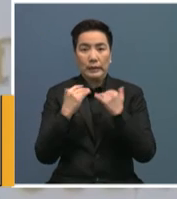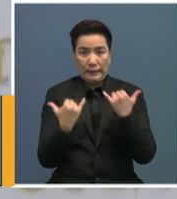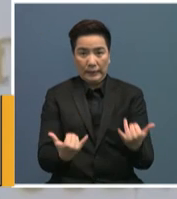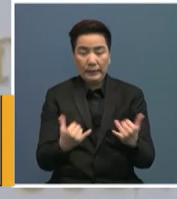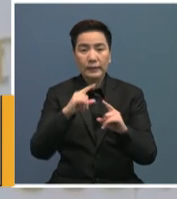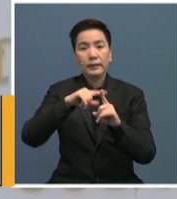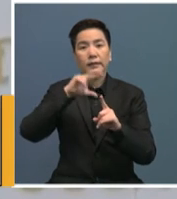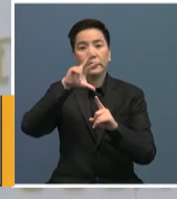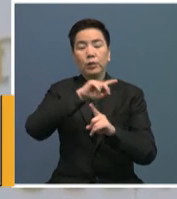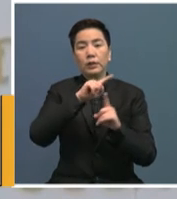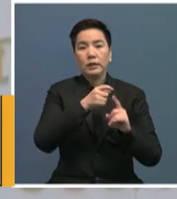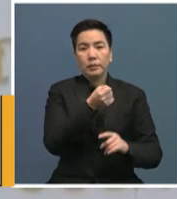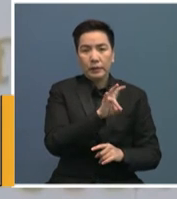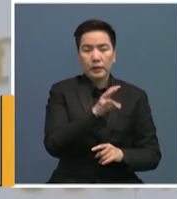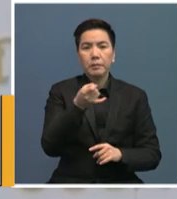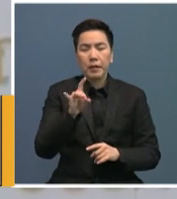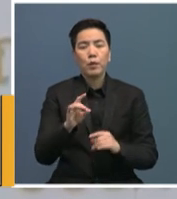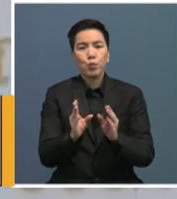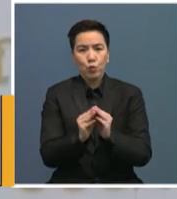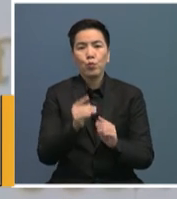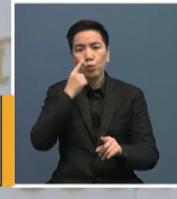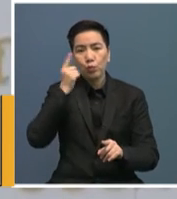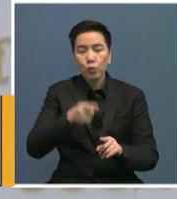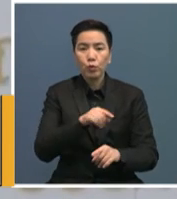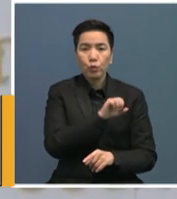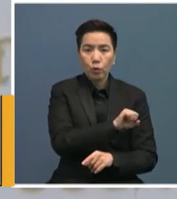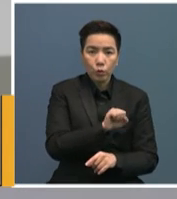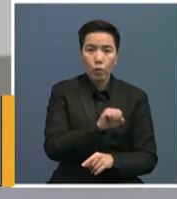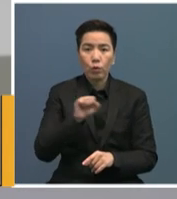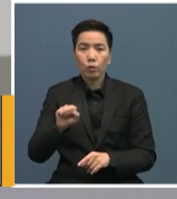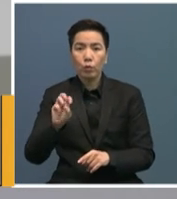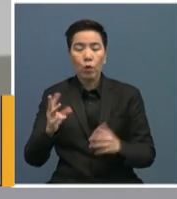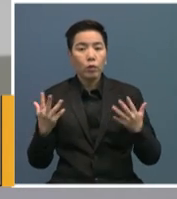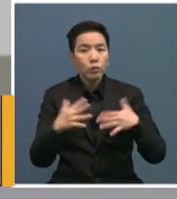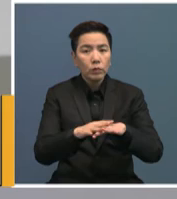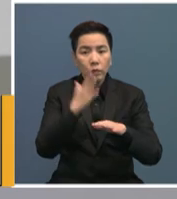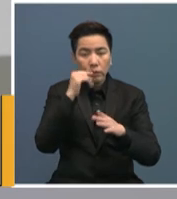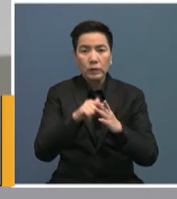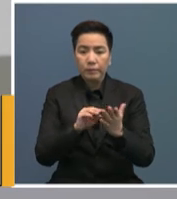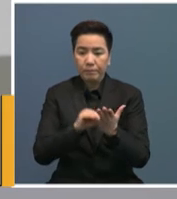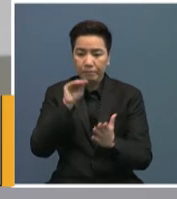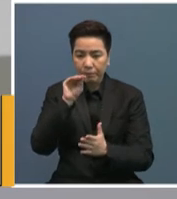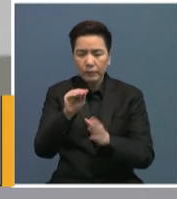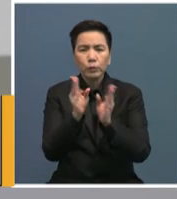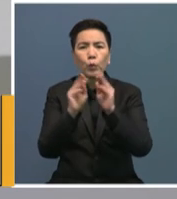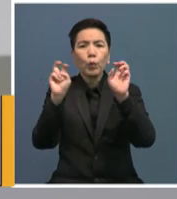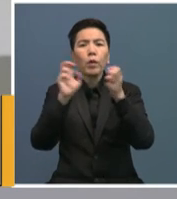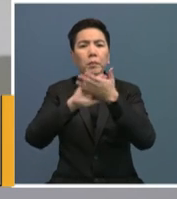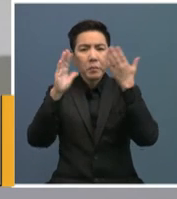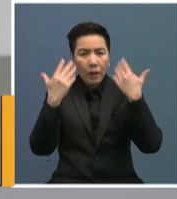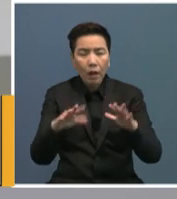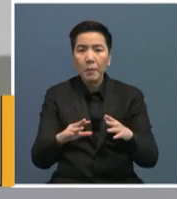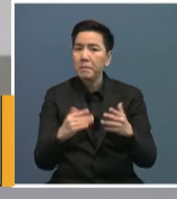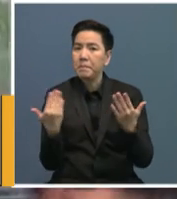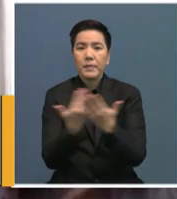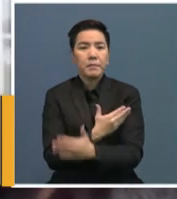18มีนาคมนี้ยังจะคงมีการประชุมร่วมกันของรัฐสภาเช่นเดิมเนื่องจากมีการบรรจุลงระเบียบวาระการประชุมไปแล้วนะครับ